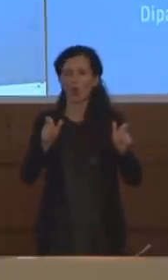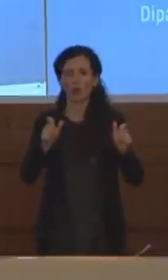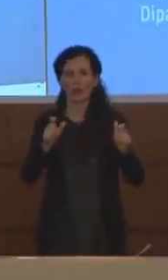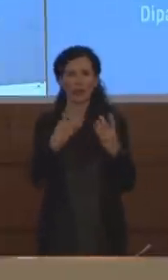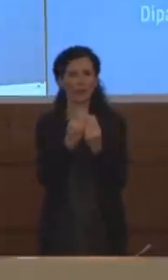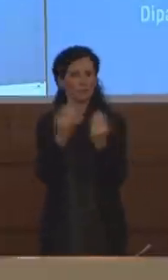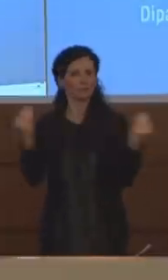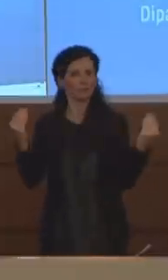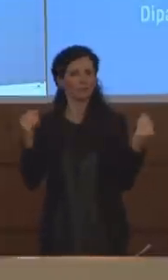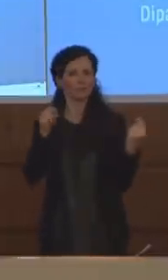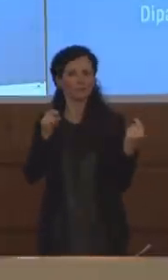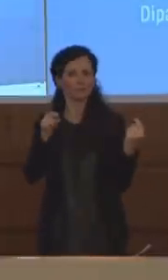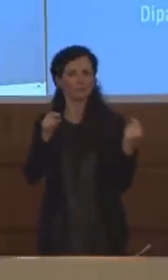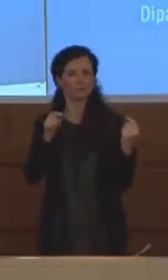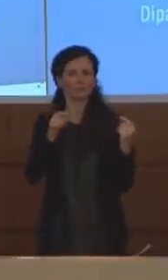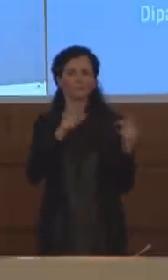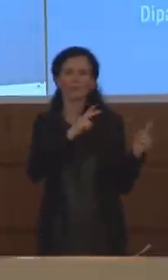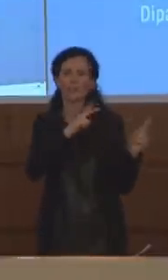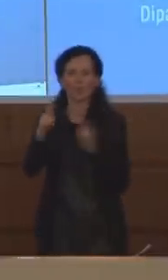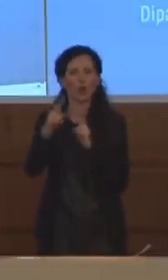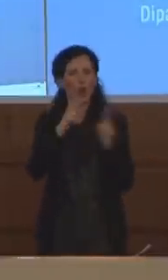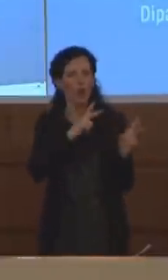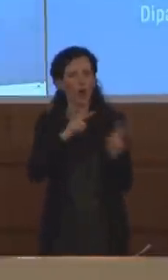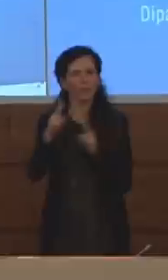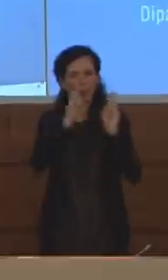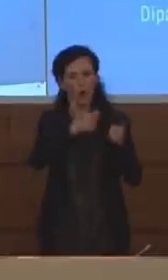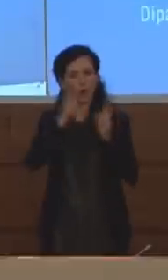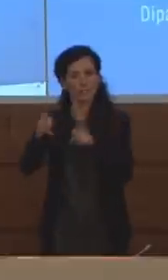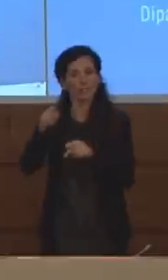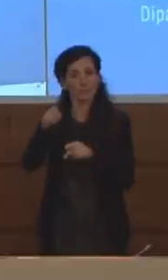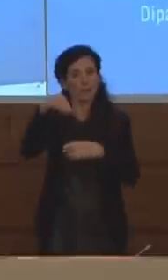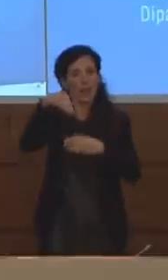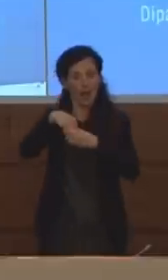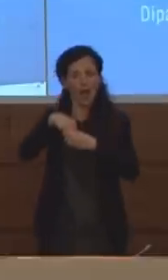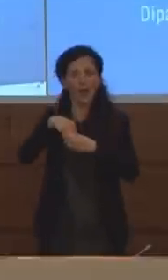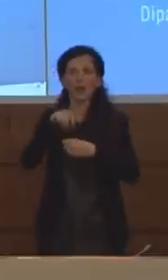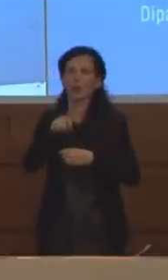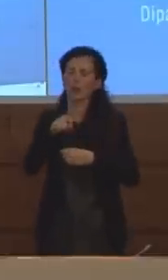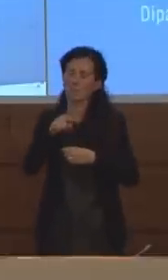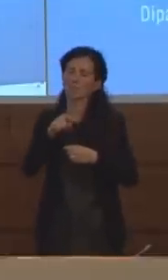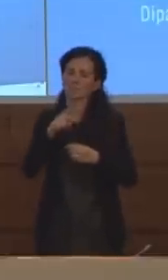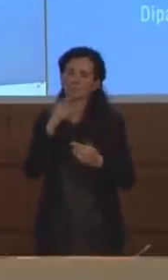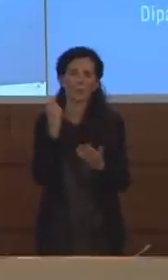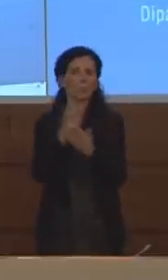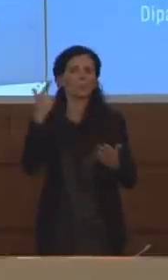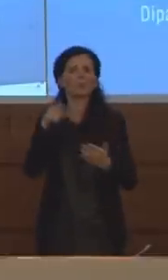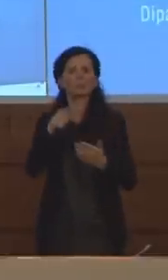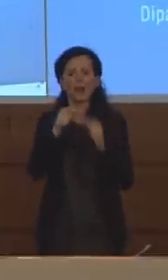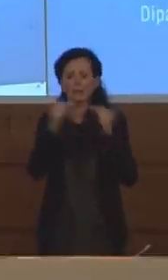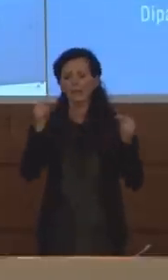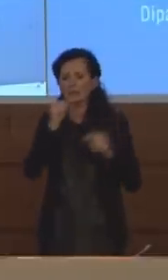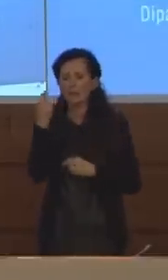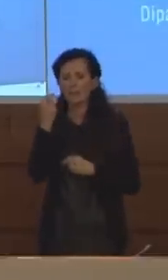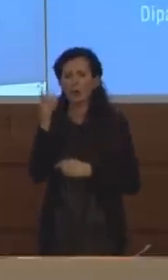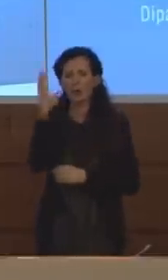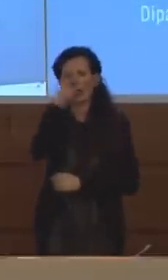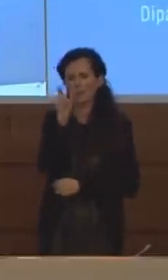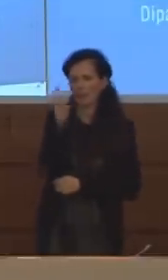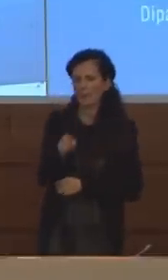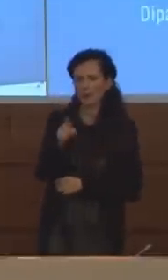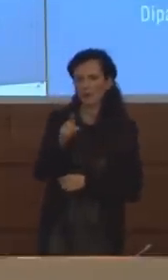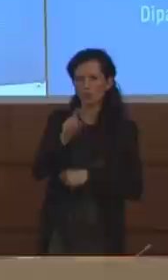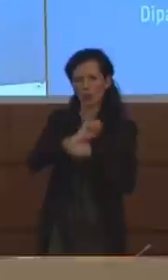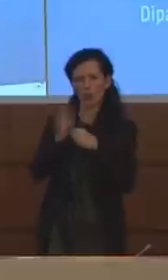affollava le strutture sanitarie quello diventava decisivo per poter dare immediatamente la risposta a queste persone oggi